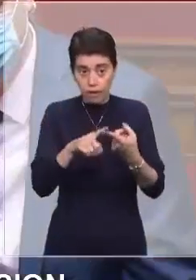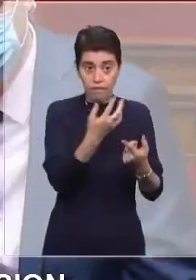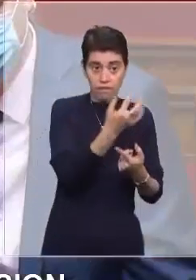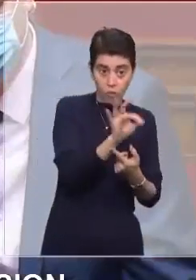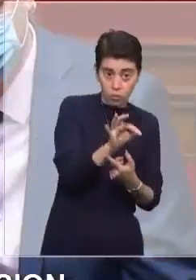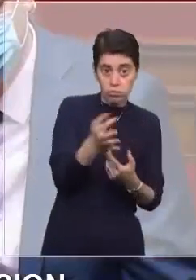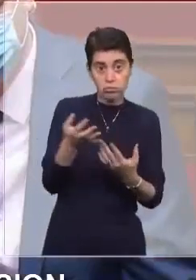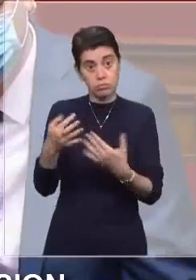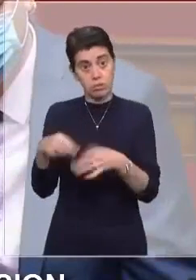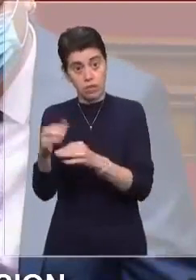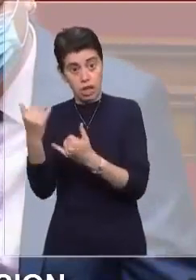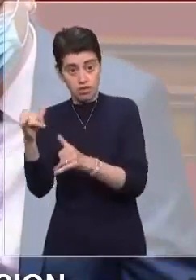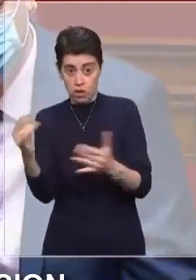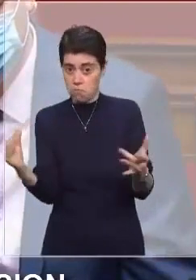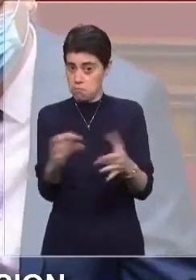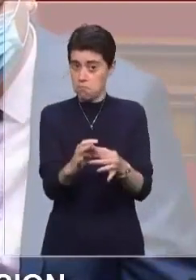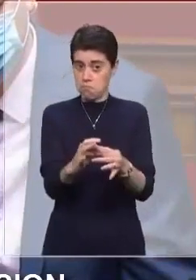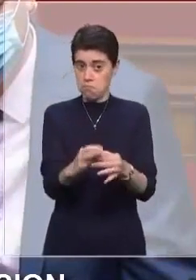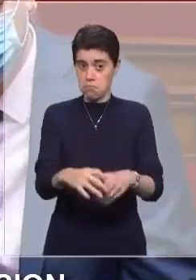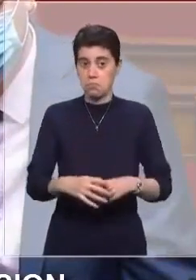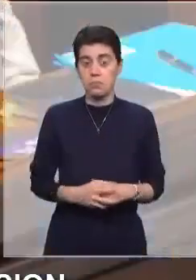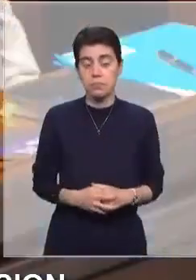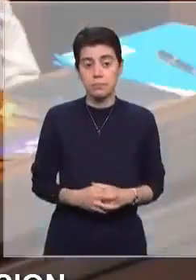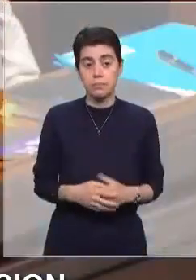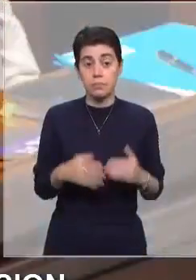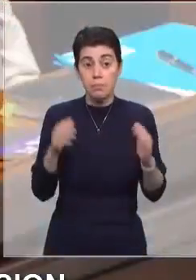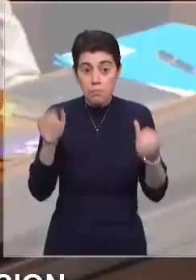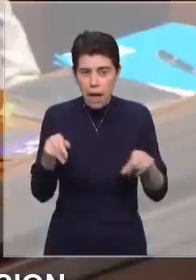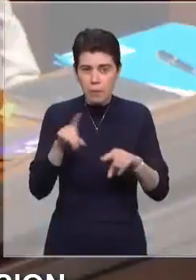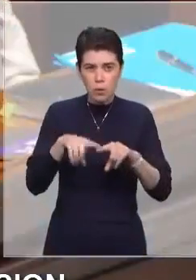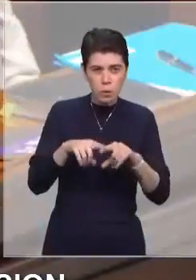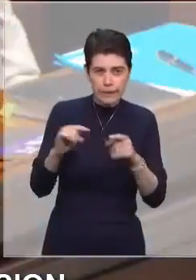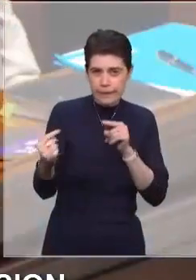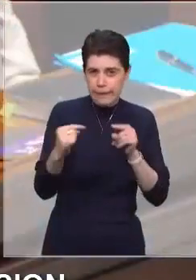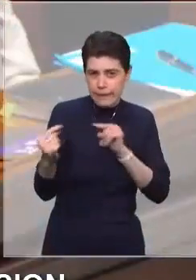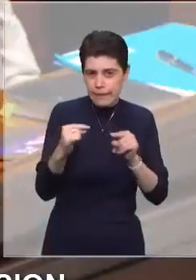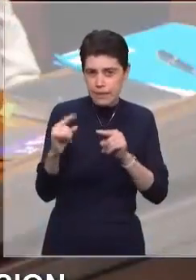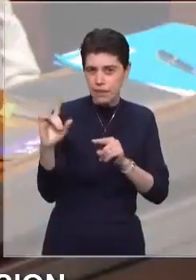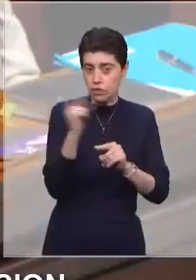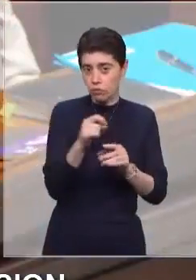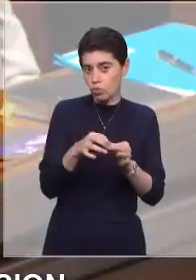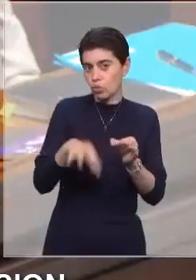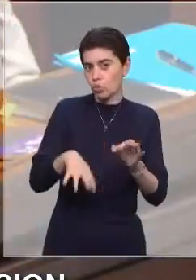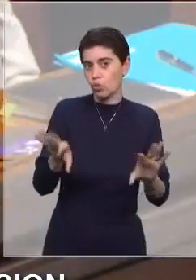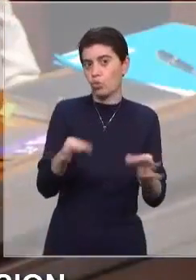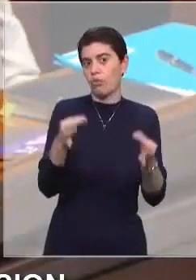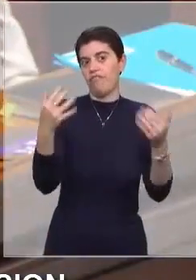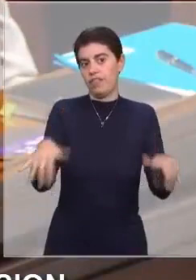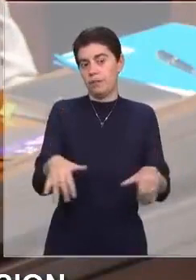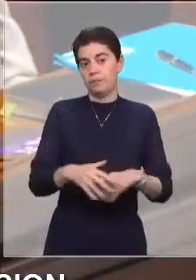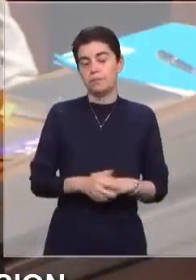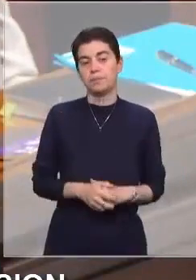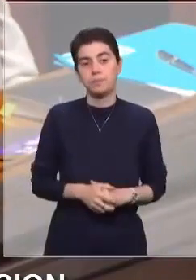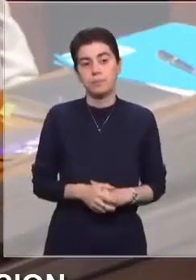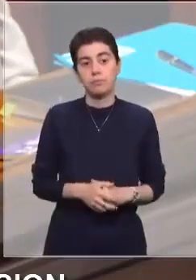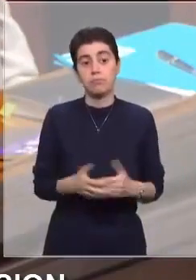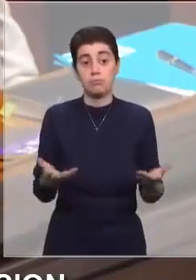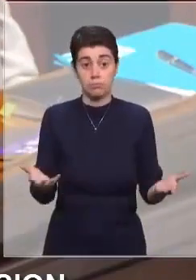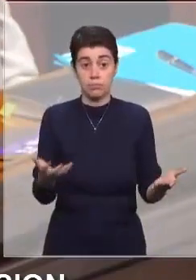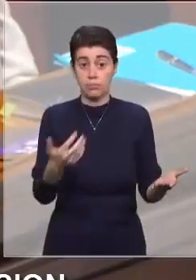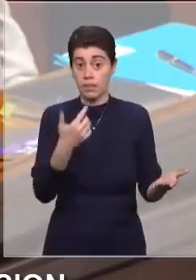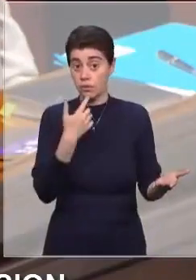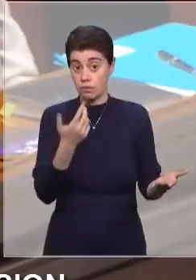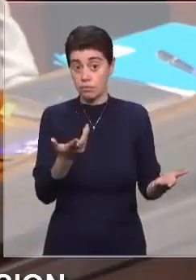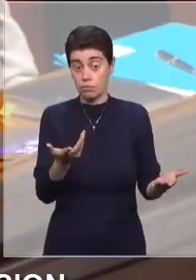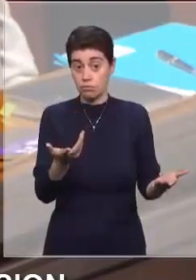sommes toujours parvenus, même dans la difficulté, à trouver des solutions lorsque des problèmes sont survenus. Cela vaut aussi, je le